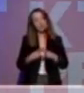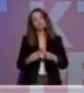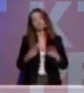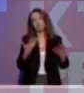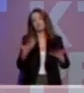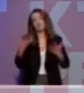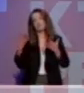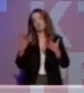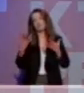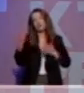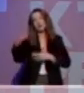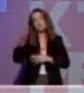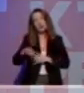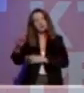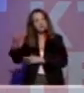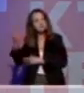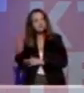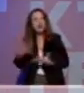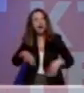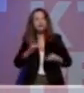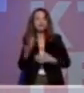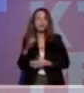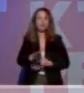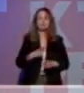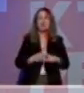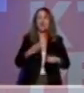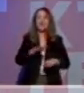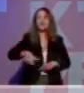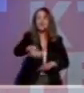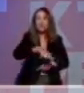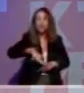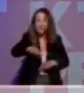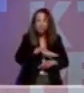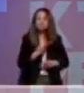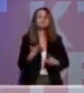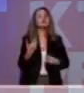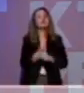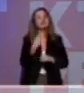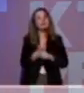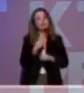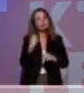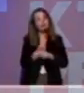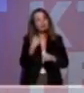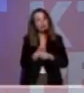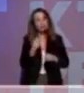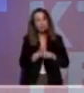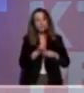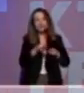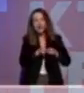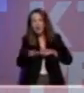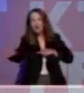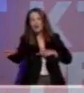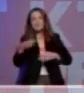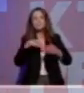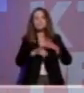στο ελληνικό. Προεβδομάδος λειτουργήσε η γραμμή 3 του μετρό προς Πειραιά. Πριν από